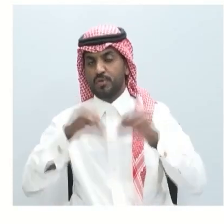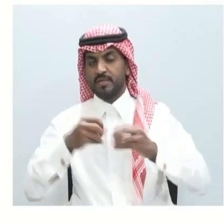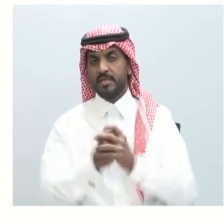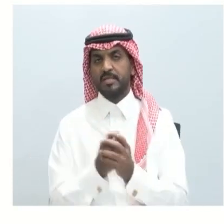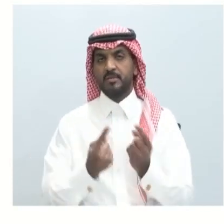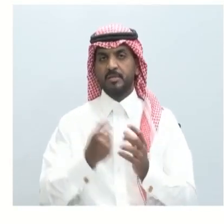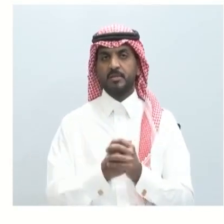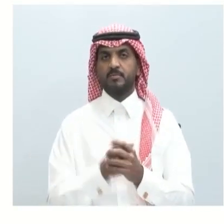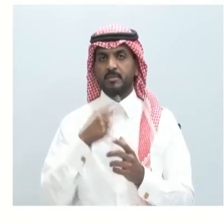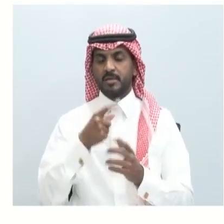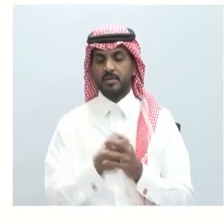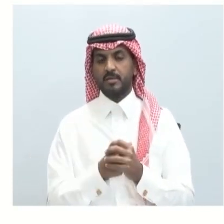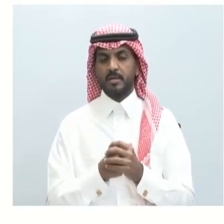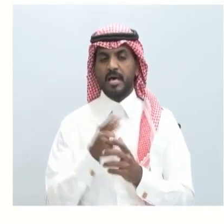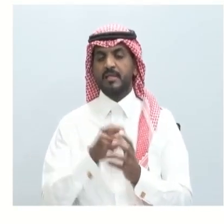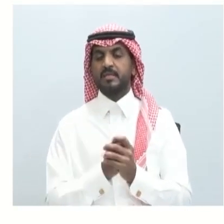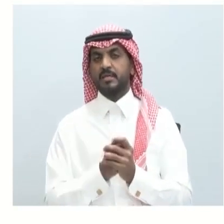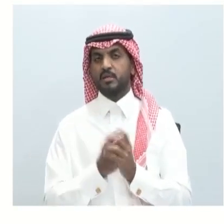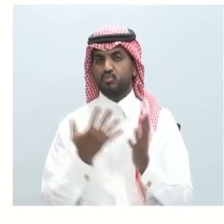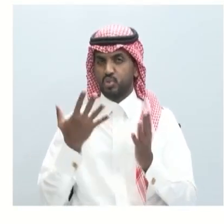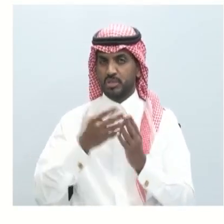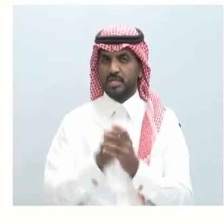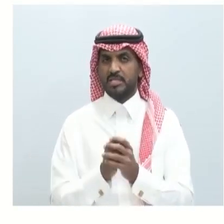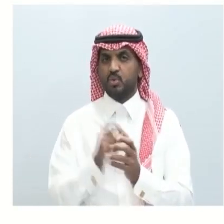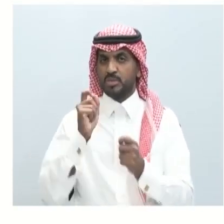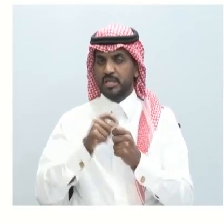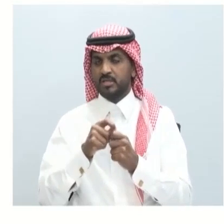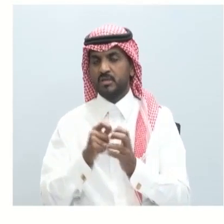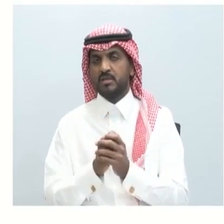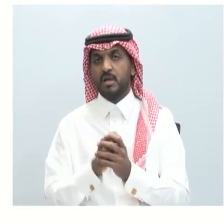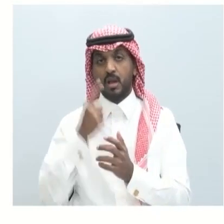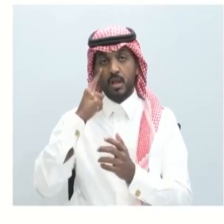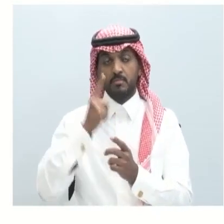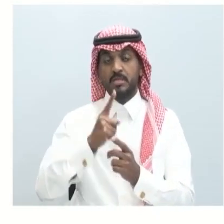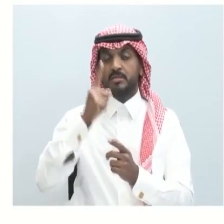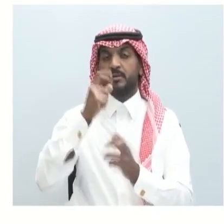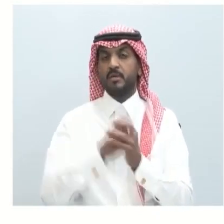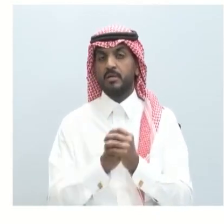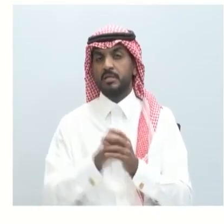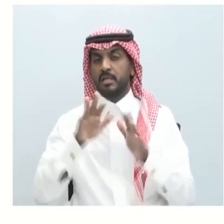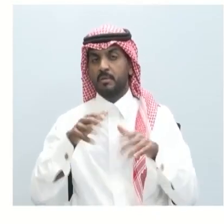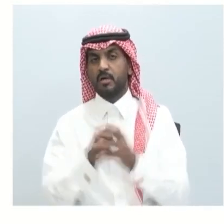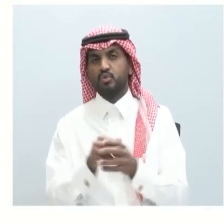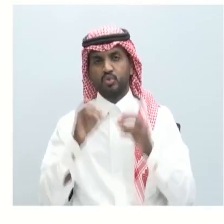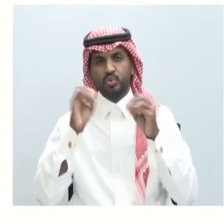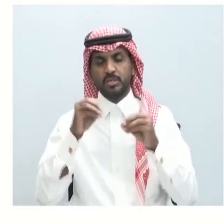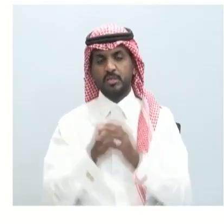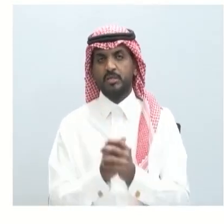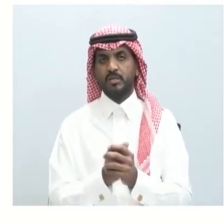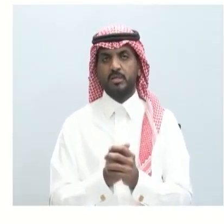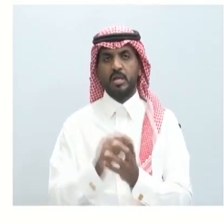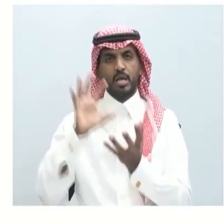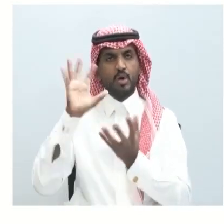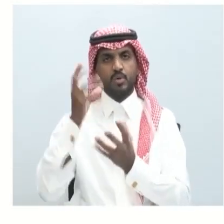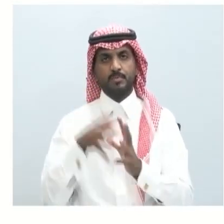النباتات ومثل ما ذكر ذرنا هذه المنتجات هذه الصناعات ميزها الله سبحانه وتعالى لتبقى تعطي هذا